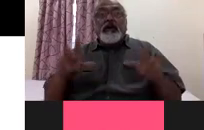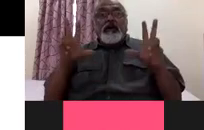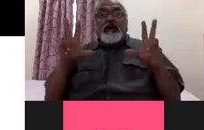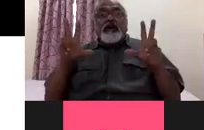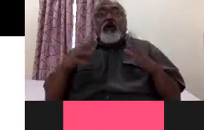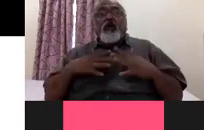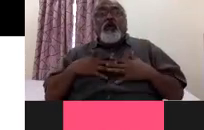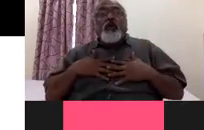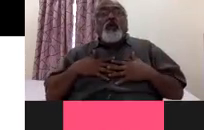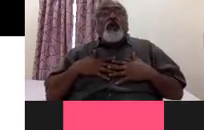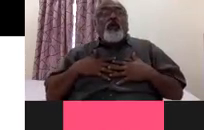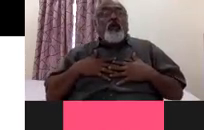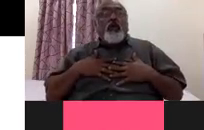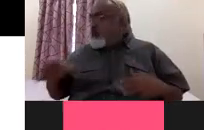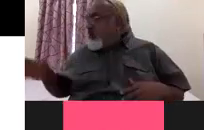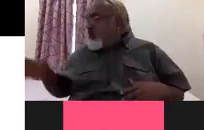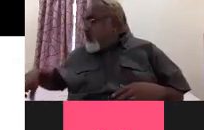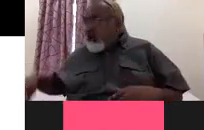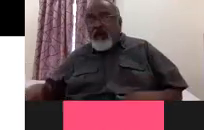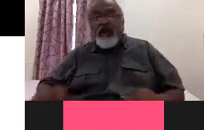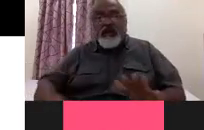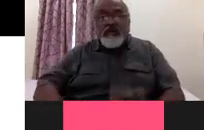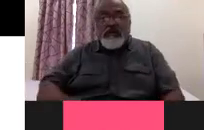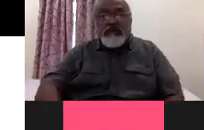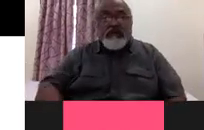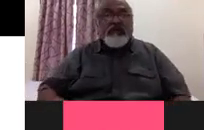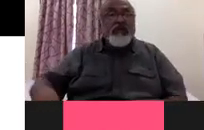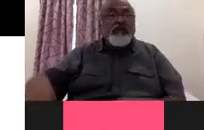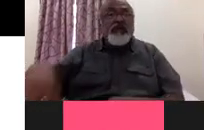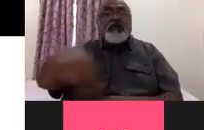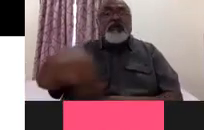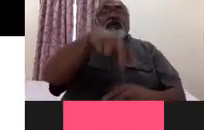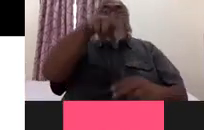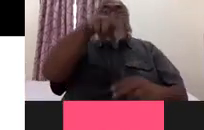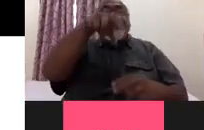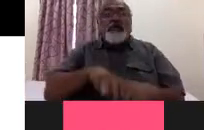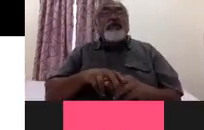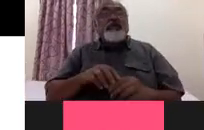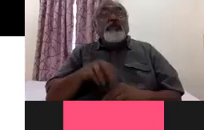से भर जाता है कि ओ गॉड क्या हो रहा है, पानी लाने में ला जाता है, आप ठीक से